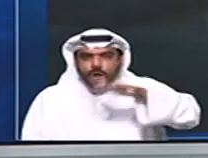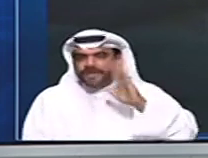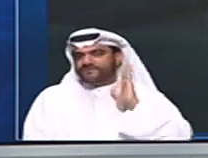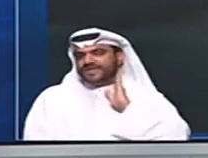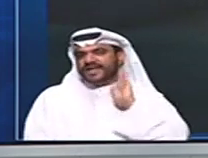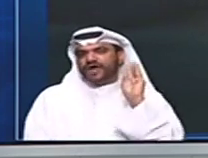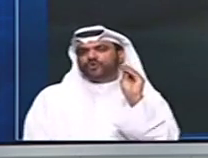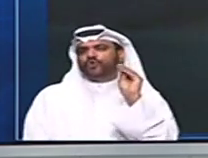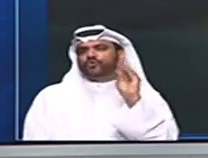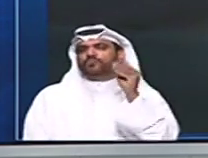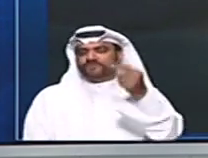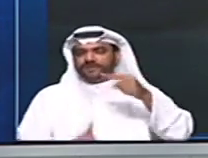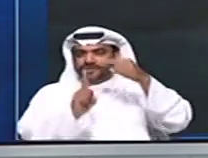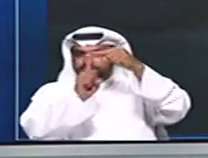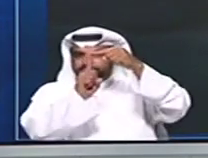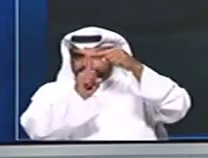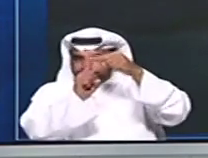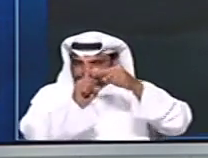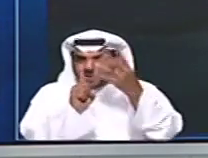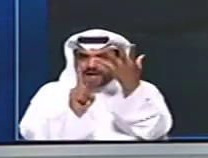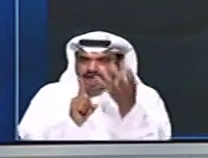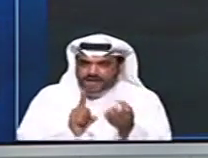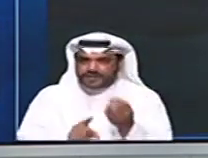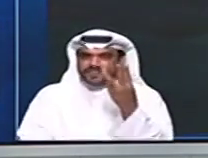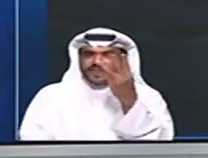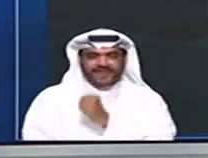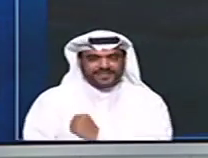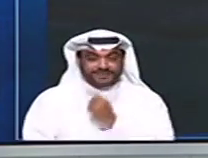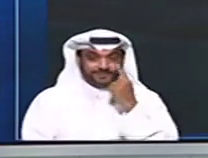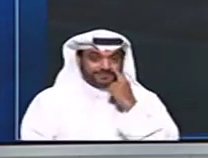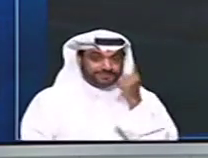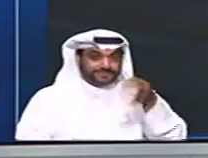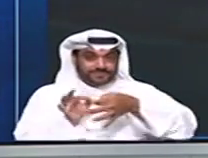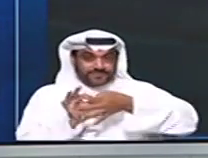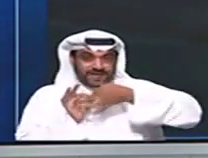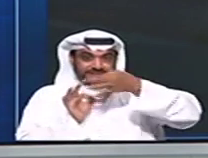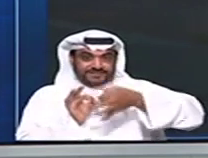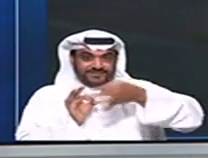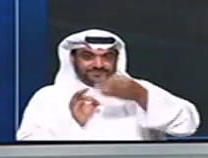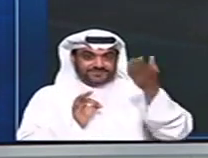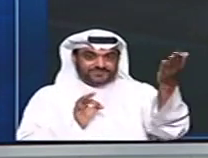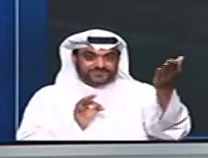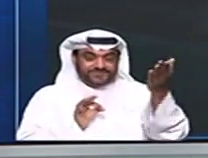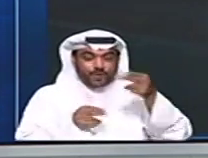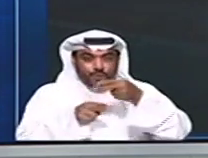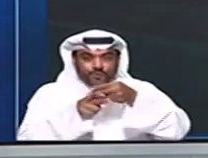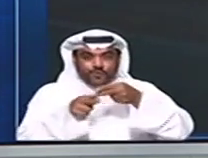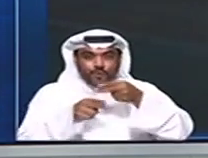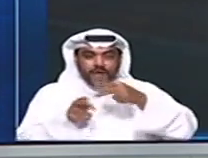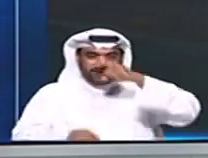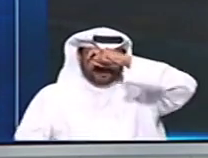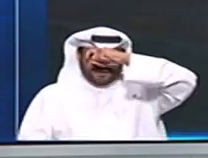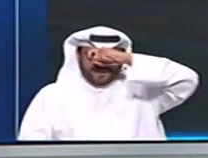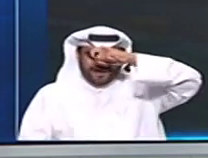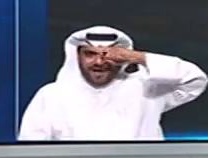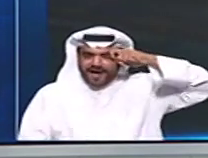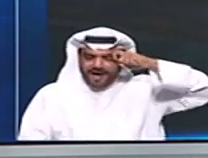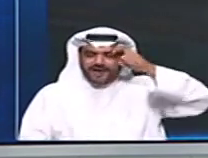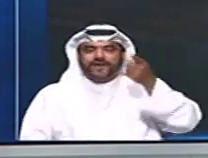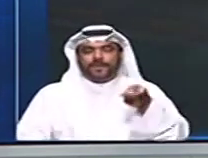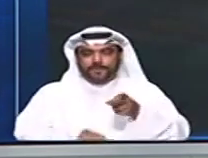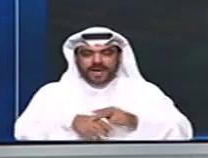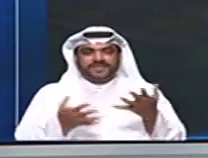دون درجة إلى 3 درجات مئوية. تعرف على تفاصيل أكثر الطقس الحالي على مدينة الكويت. أجواء حارة والرياح شمالية غربية خفيفة